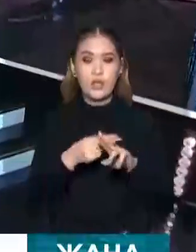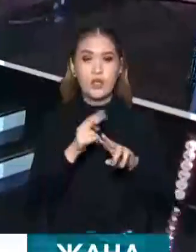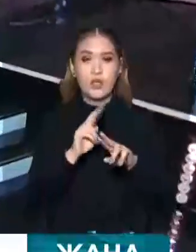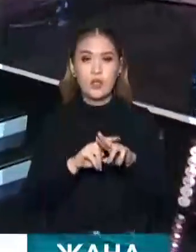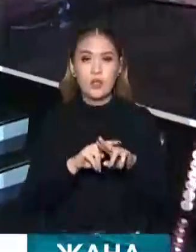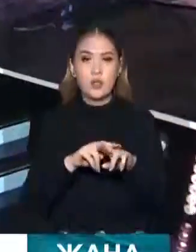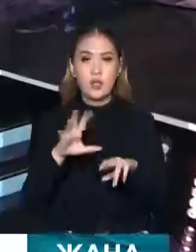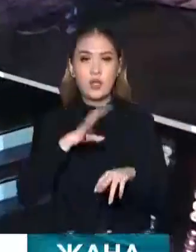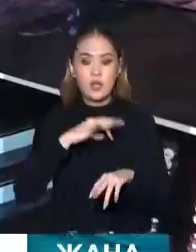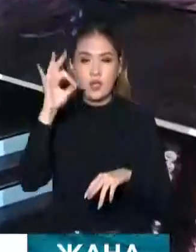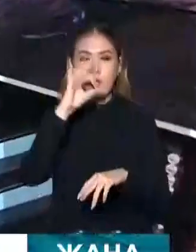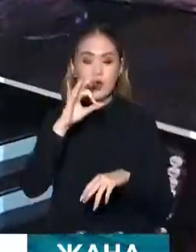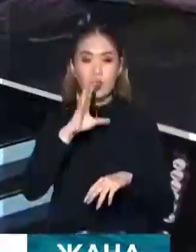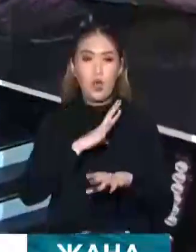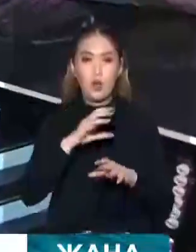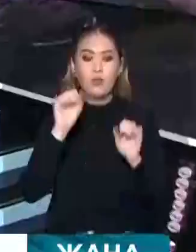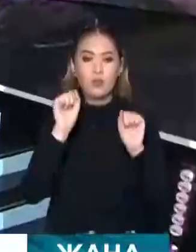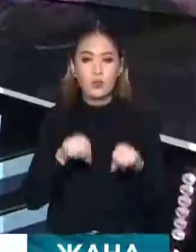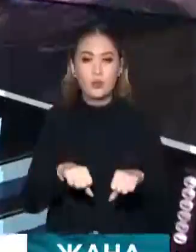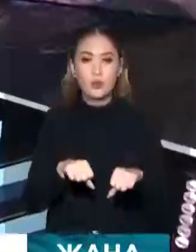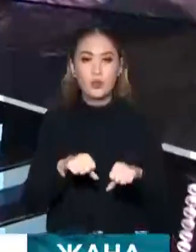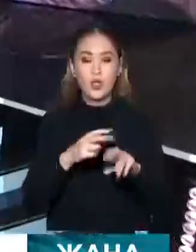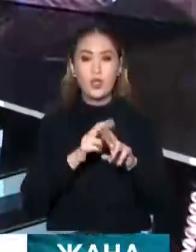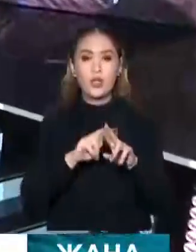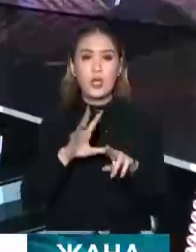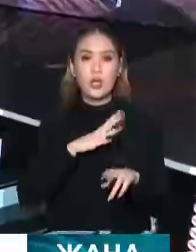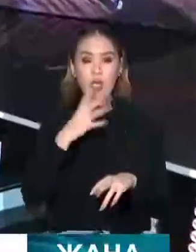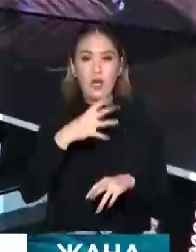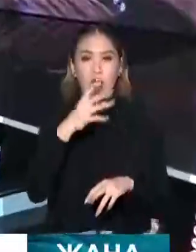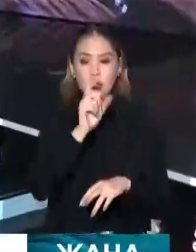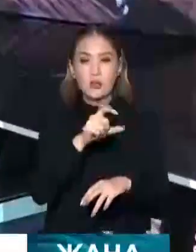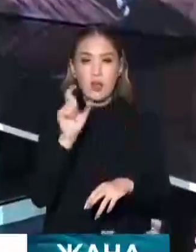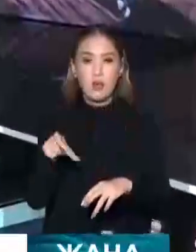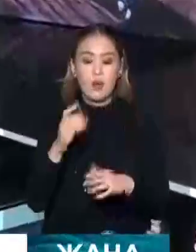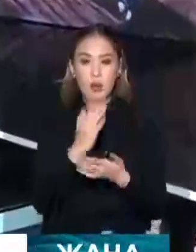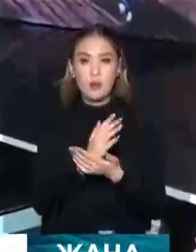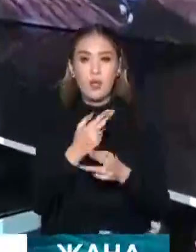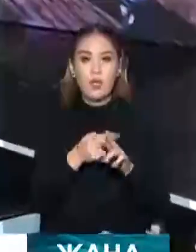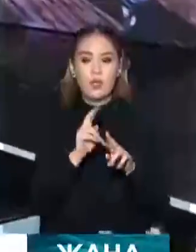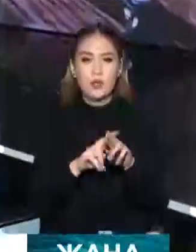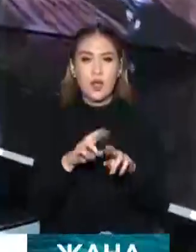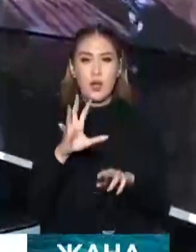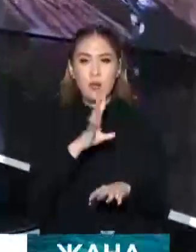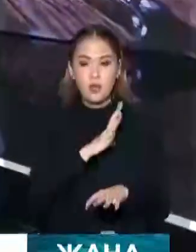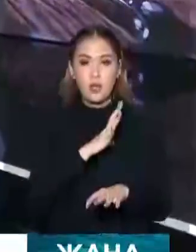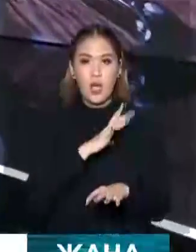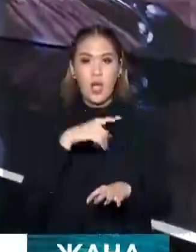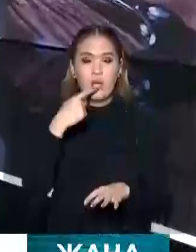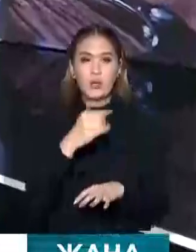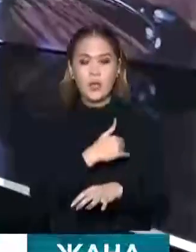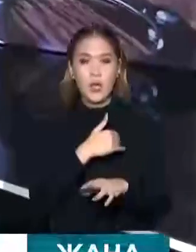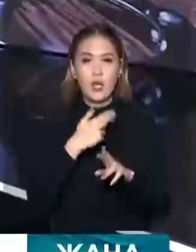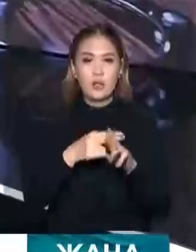рақымшылық қолданылуы мүмкін. Қараша айында бар болғаны 40 адам ғана ма? 40-тың үстінде. Әрине, қате түсініп тұрмын. Мен сізге айтайын, мына